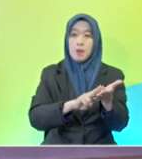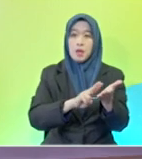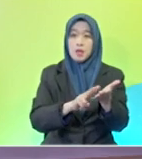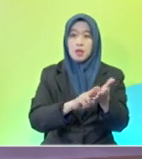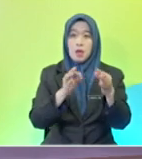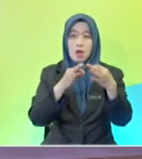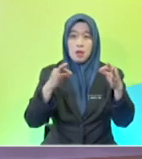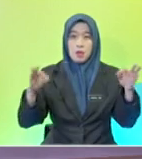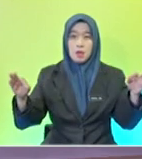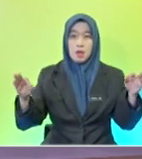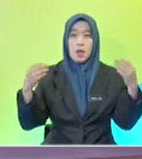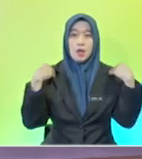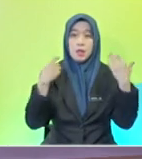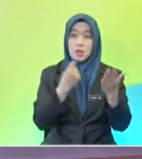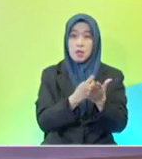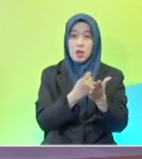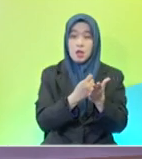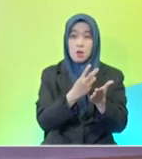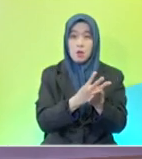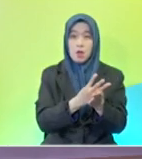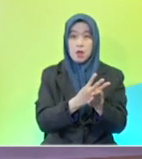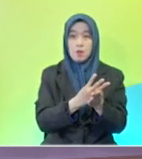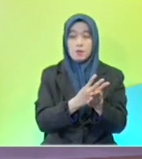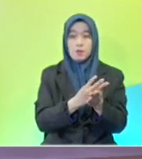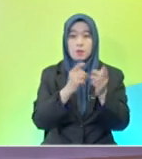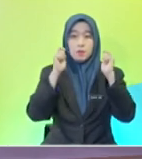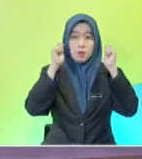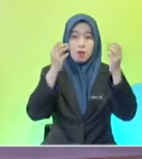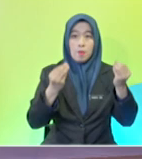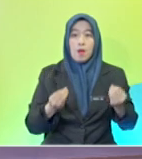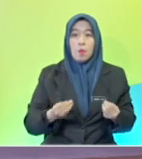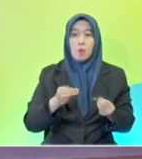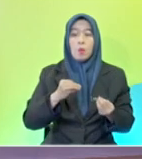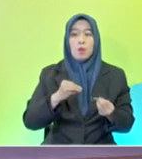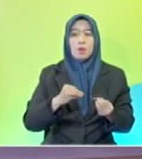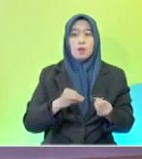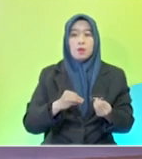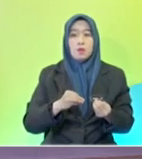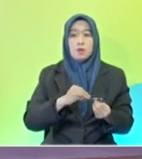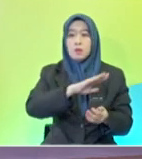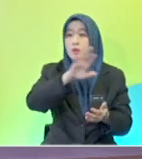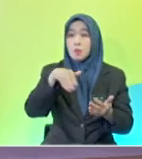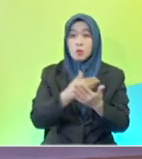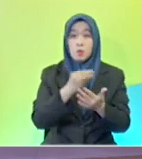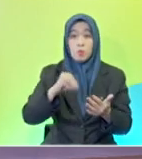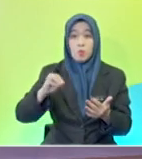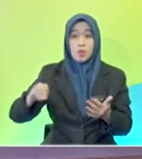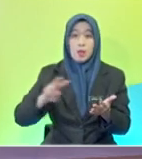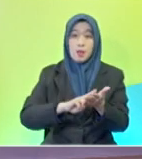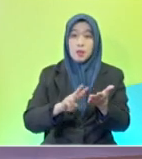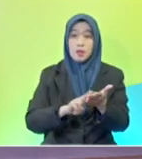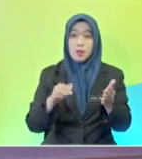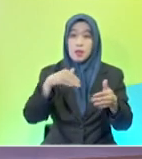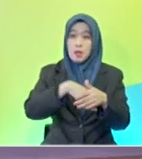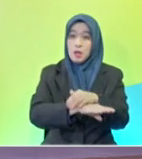mengandungi tanda wakaf. Ustazah akan minta murid-murid membaca secara berkumpulan. Okey, baiklah.